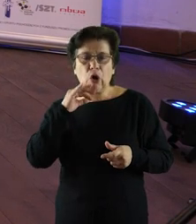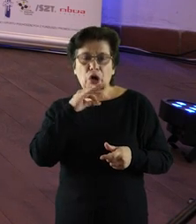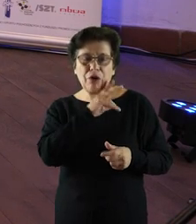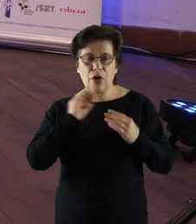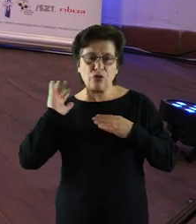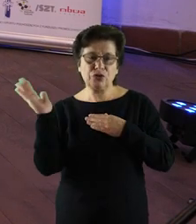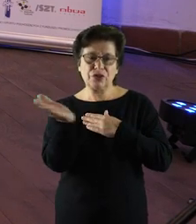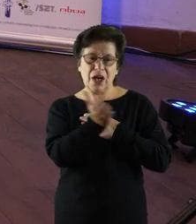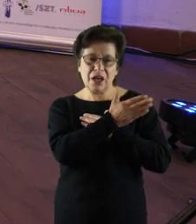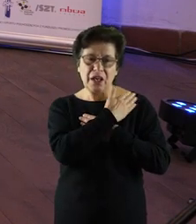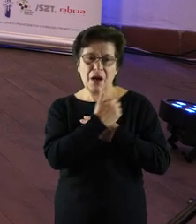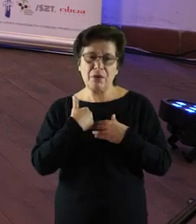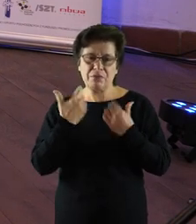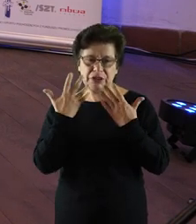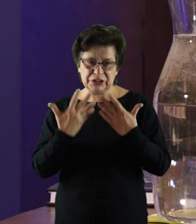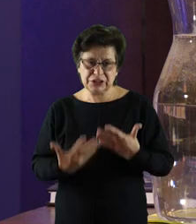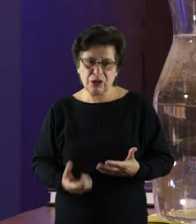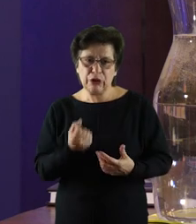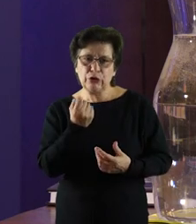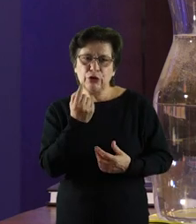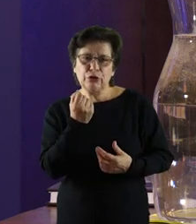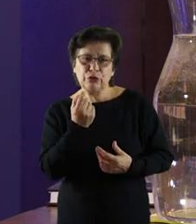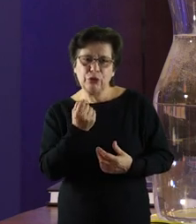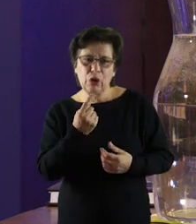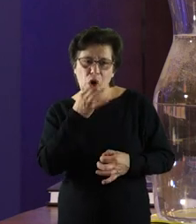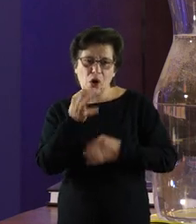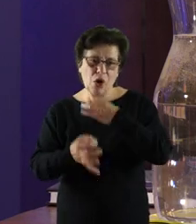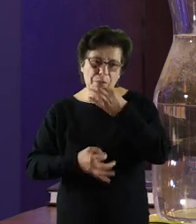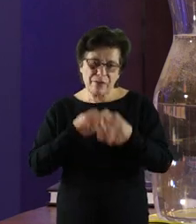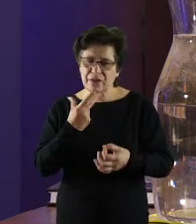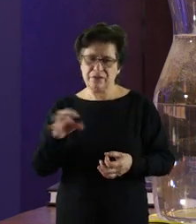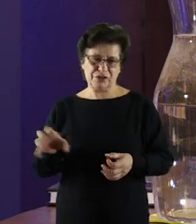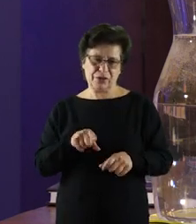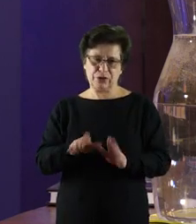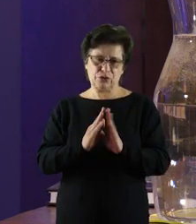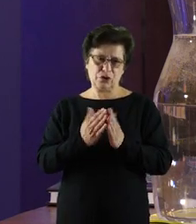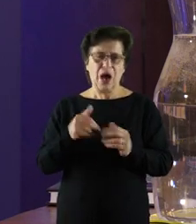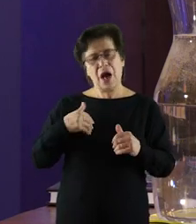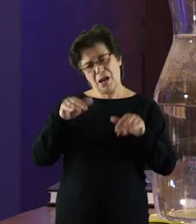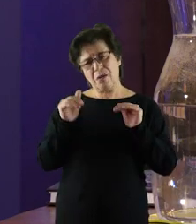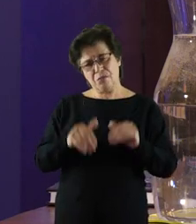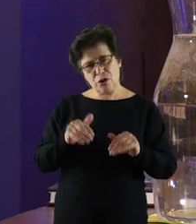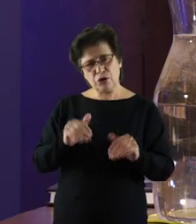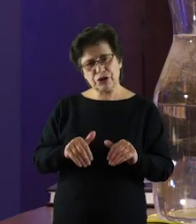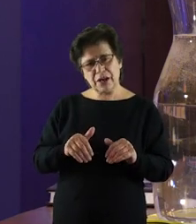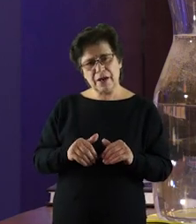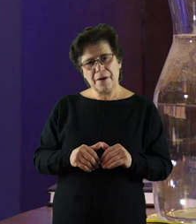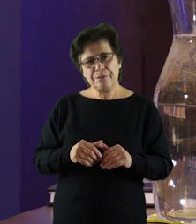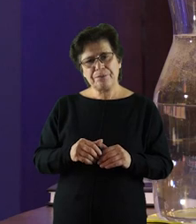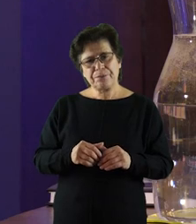wam parę słów na temat tego kolorowego szalika powiedzieć, ale może